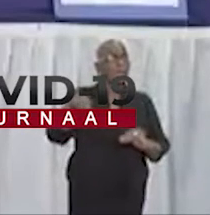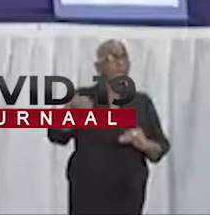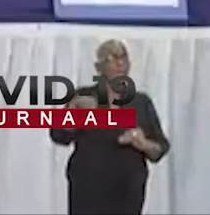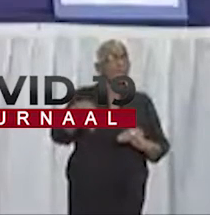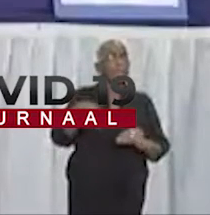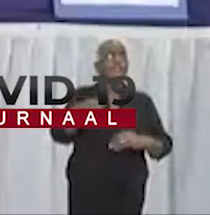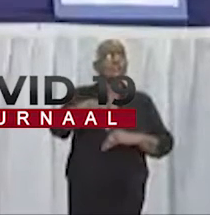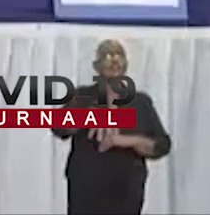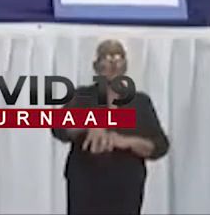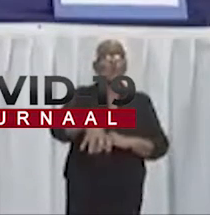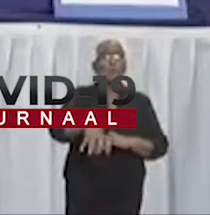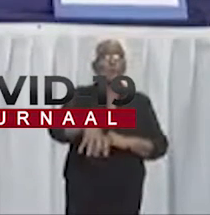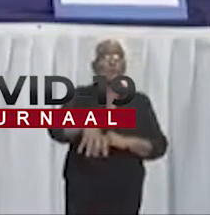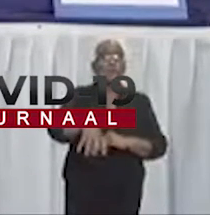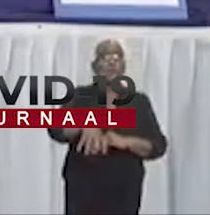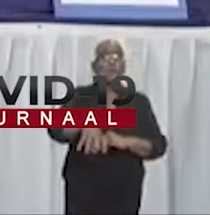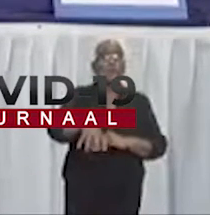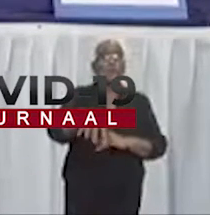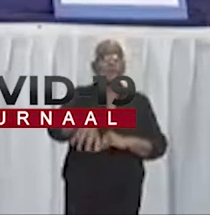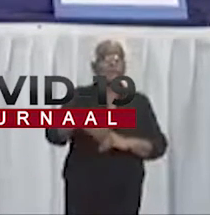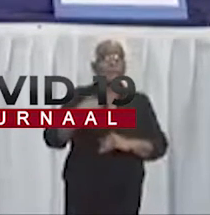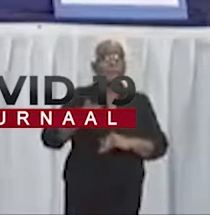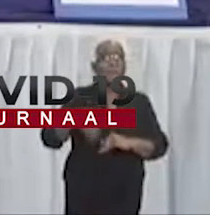met het dorp om